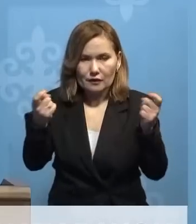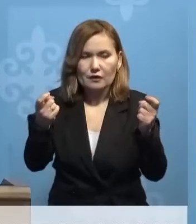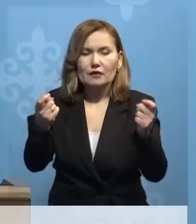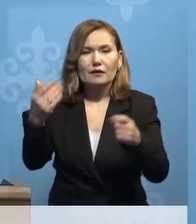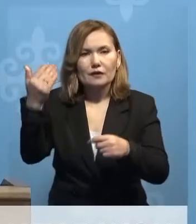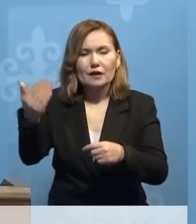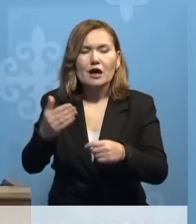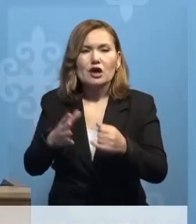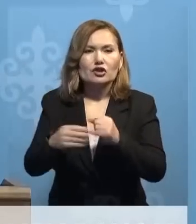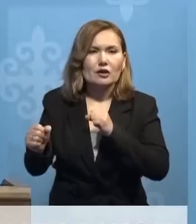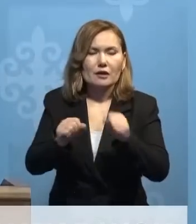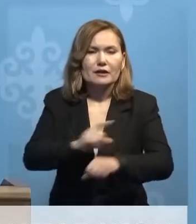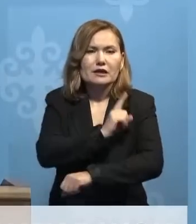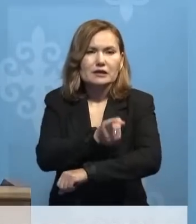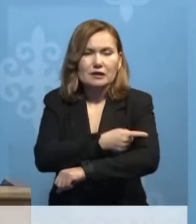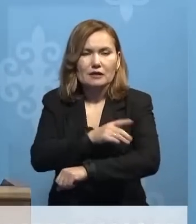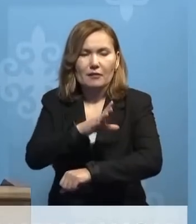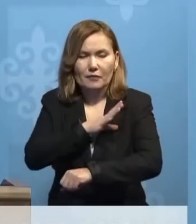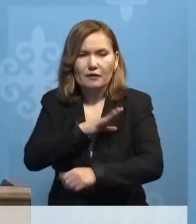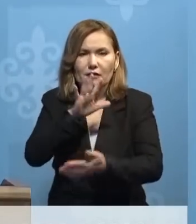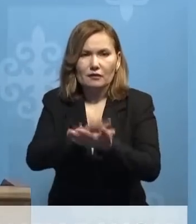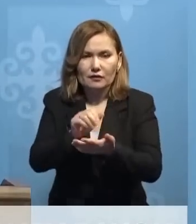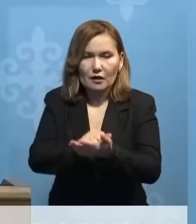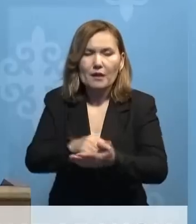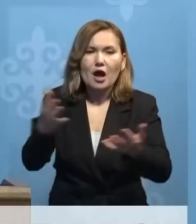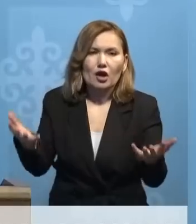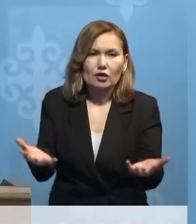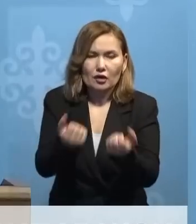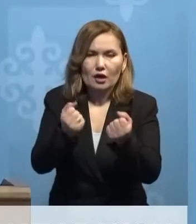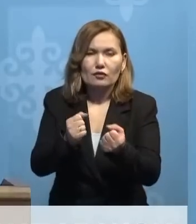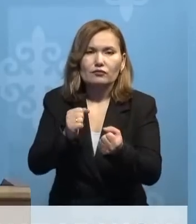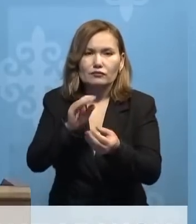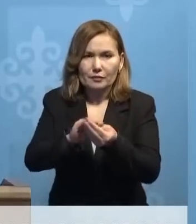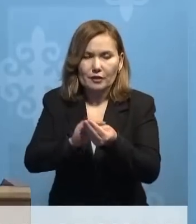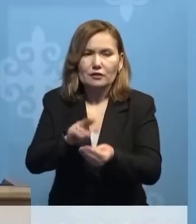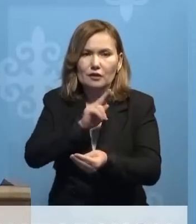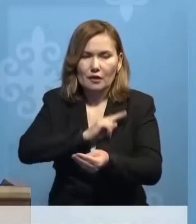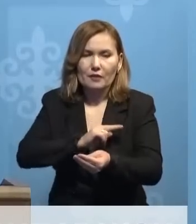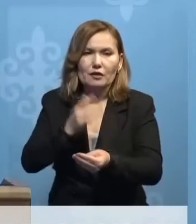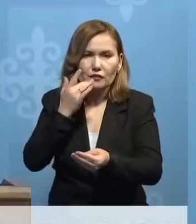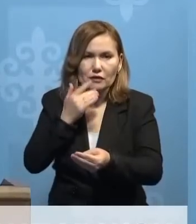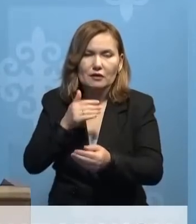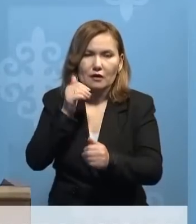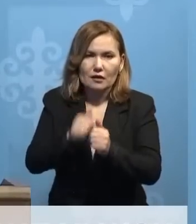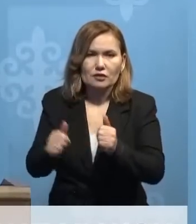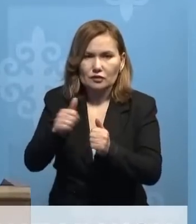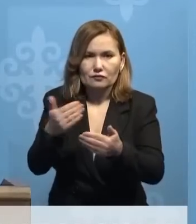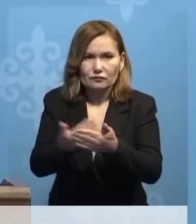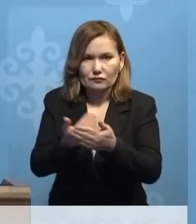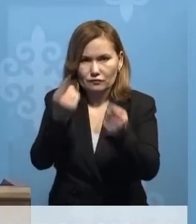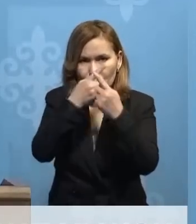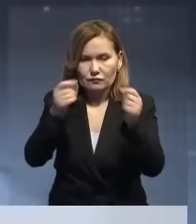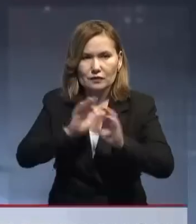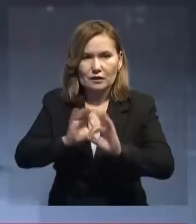жер сілкінісі өте мықты болған, сондықтан әлі де құтқару жұмыстары жүргізіліп жатыр. Ақпарат тексеріліп тұрады.